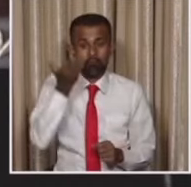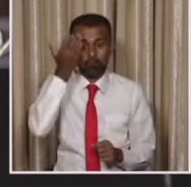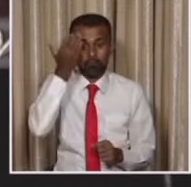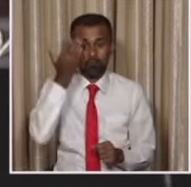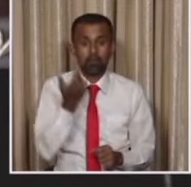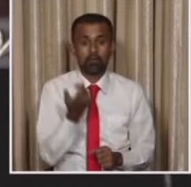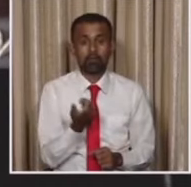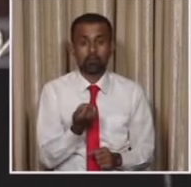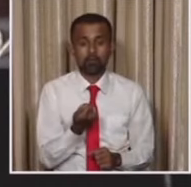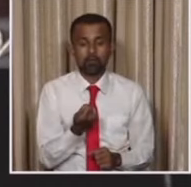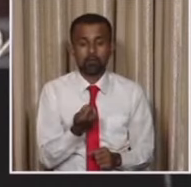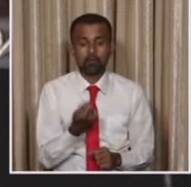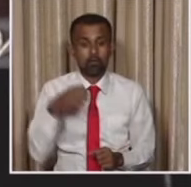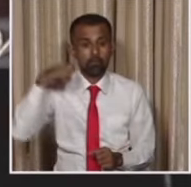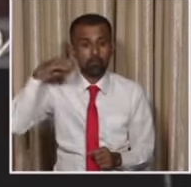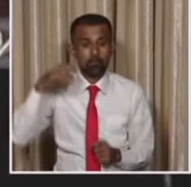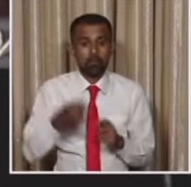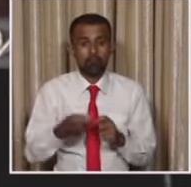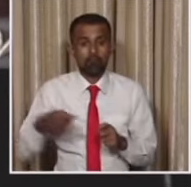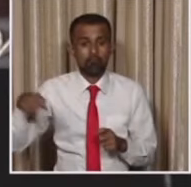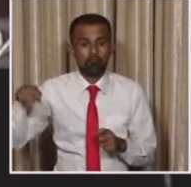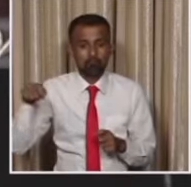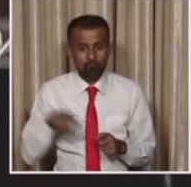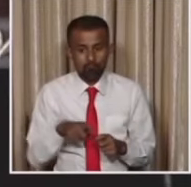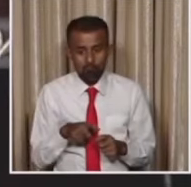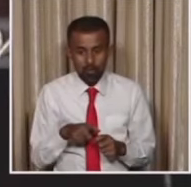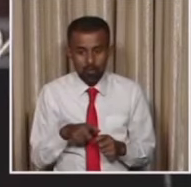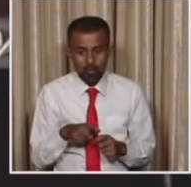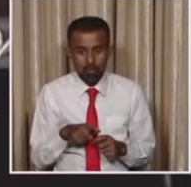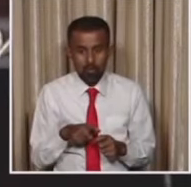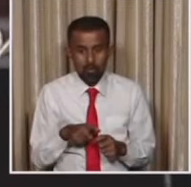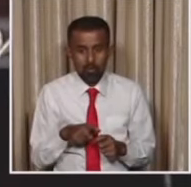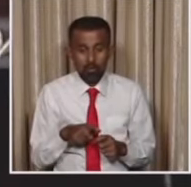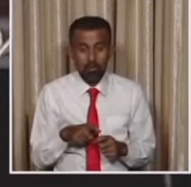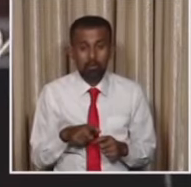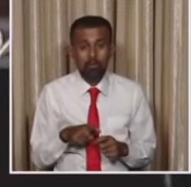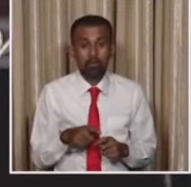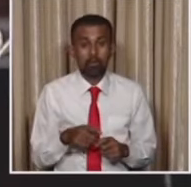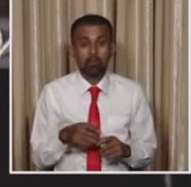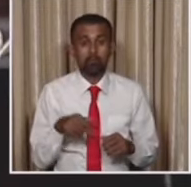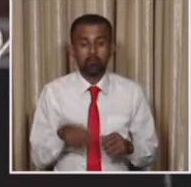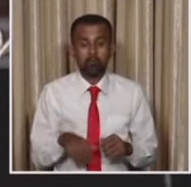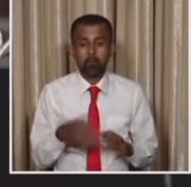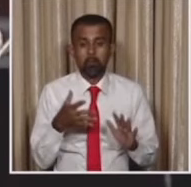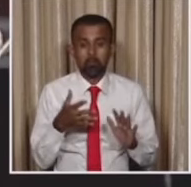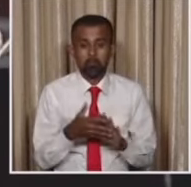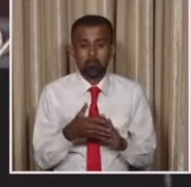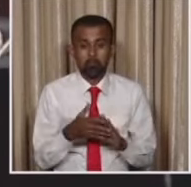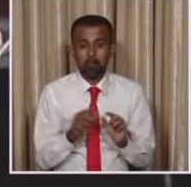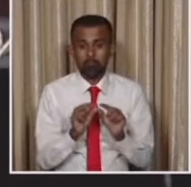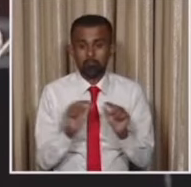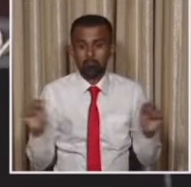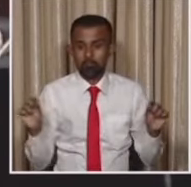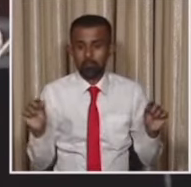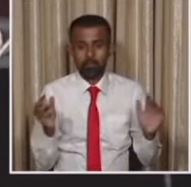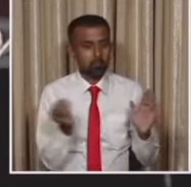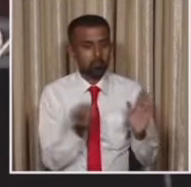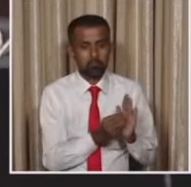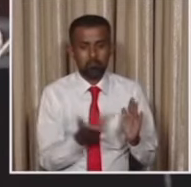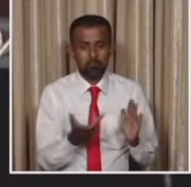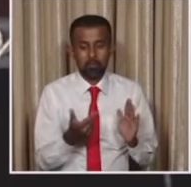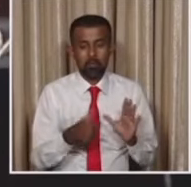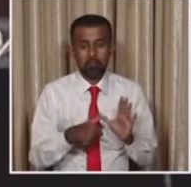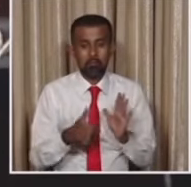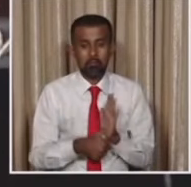ගණන් වලට විදුලිය මිලදී ගැනීමට අවශ්‍ය කෙරෙන සිදුර මේ වගන්තිය නොමිතවීමෙන් පනත හරහා